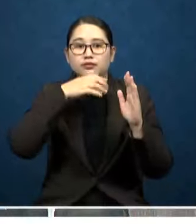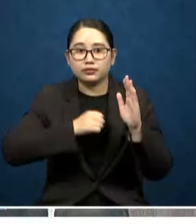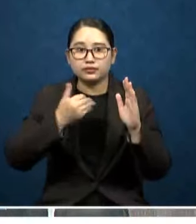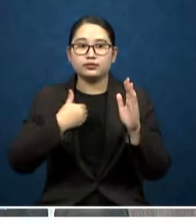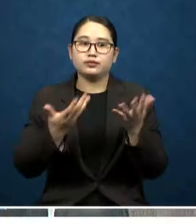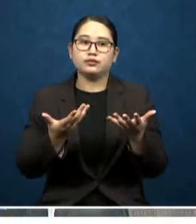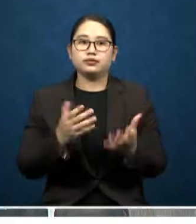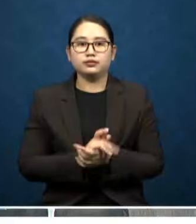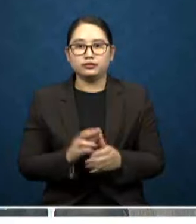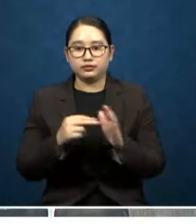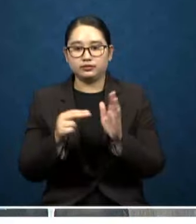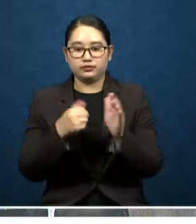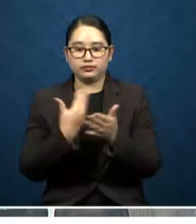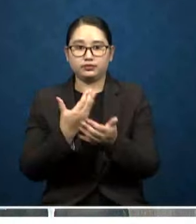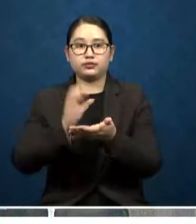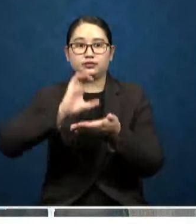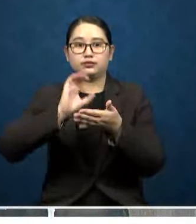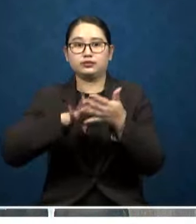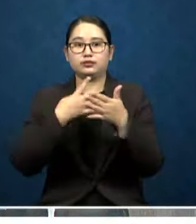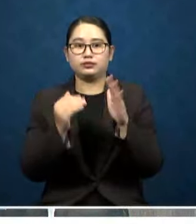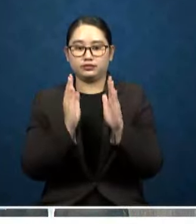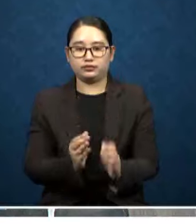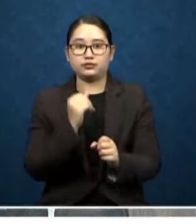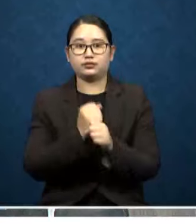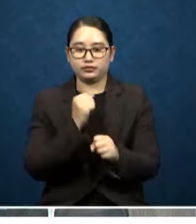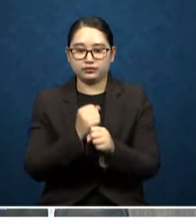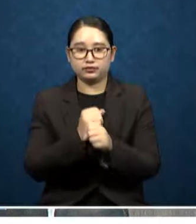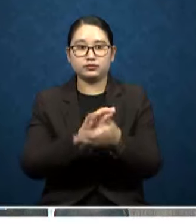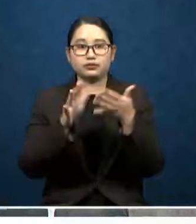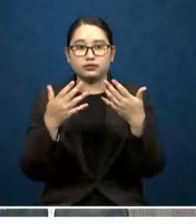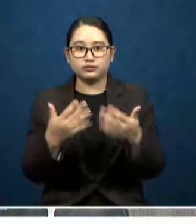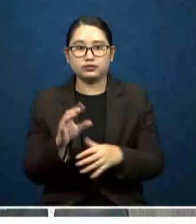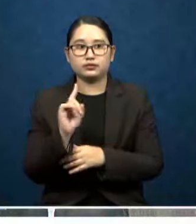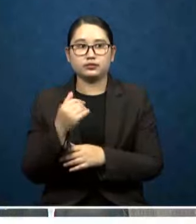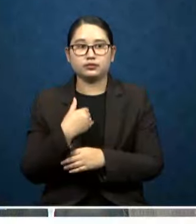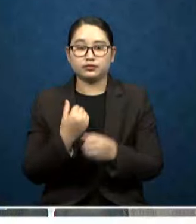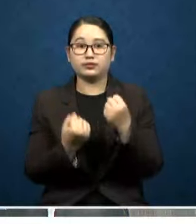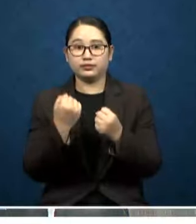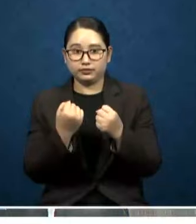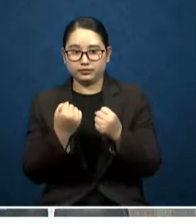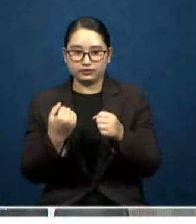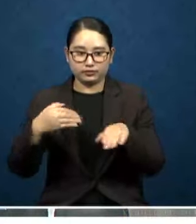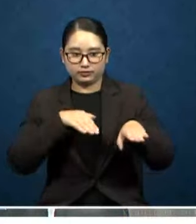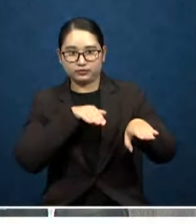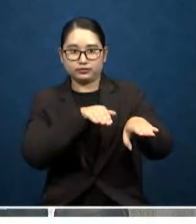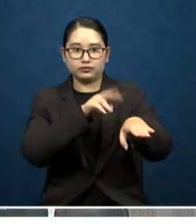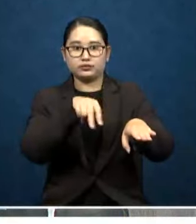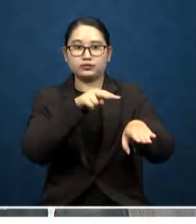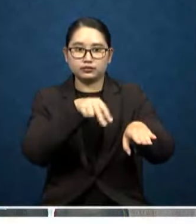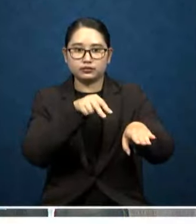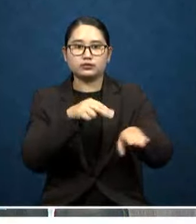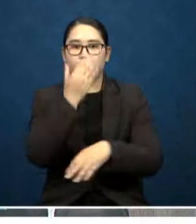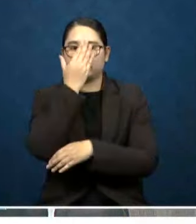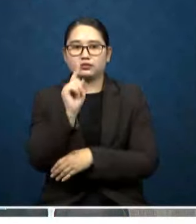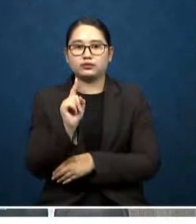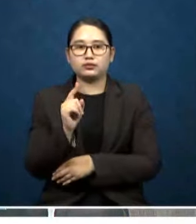หรือคือตั้งงบประมาณตั้งบุคลากรแล้วก็มียานพาหนะไล่ตรวจจับเพราะอะไร